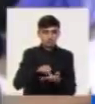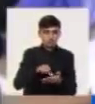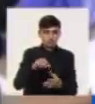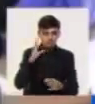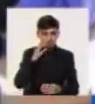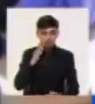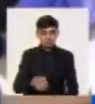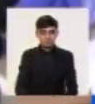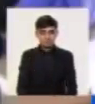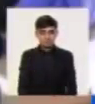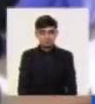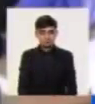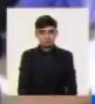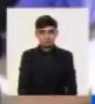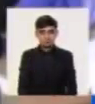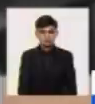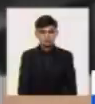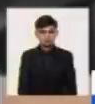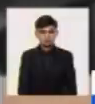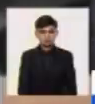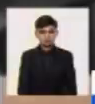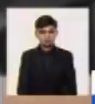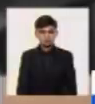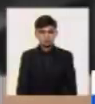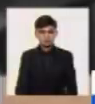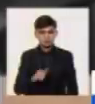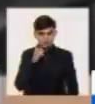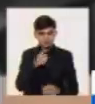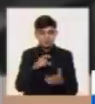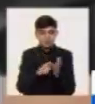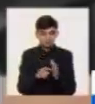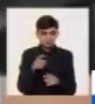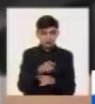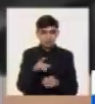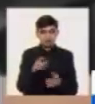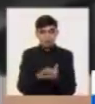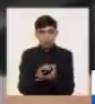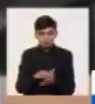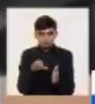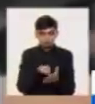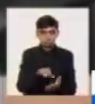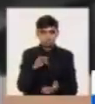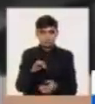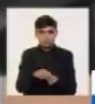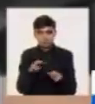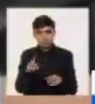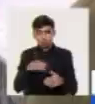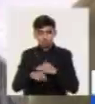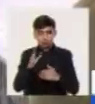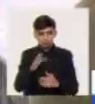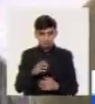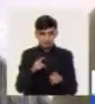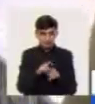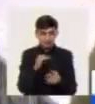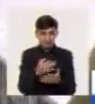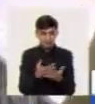мүмкін. Ертең кабинетке келесіздер, анан саласыздар, туысым саласыздар, танысым саласыздар, министр шығады, кім шықса ол шықсын.